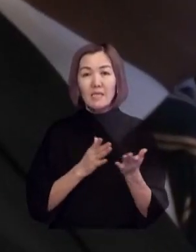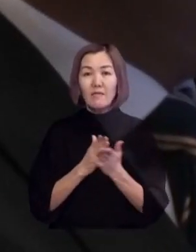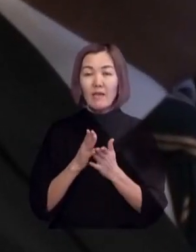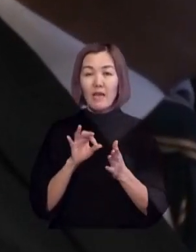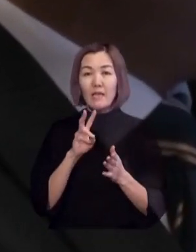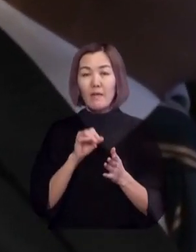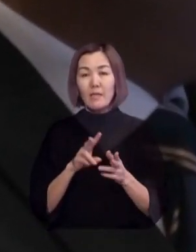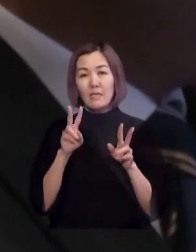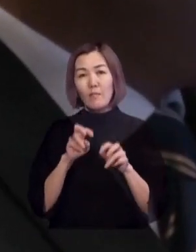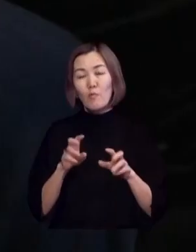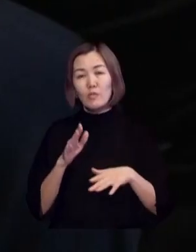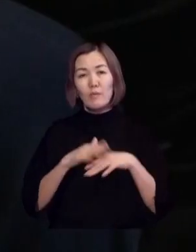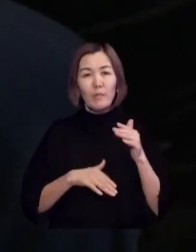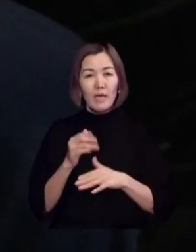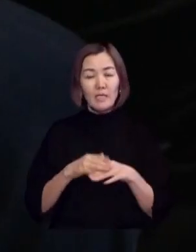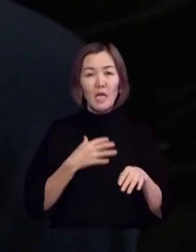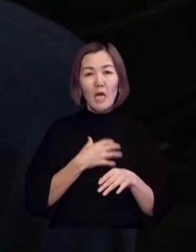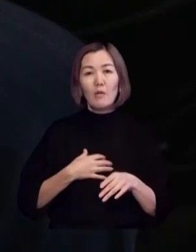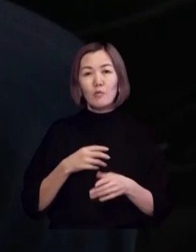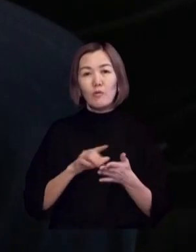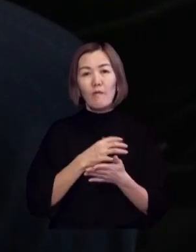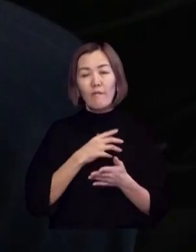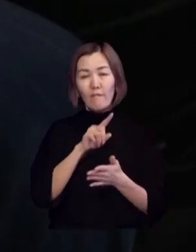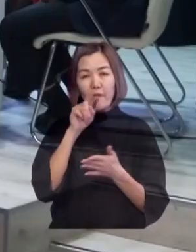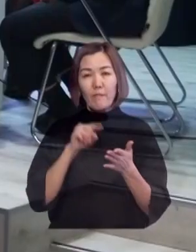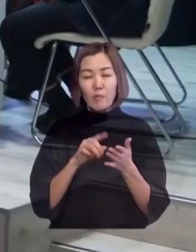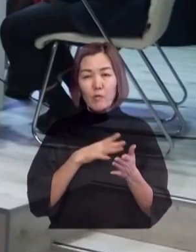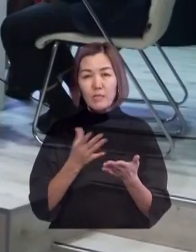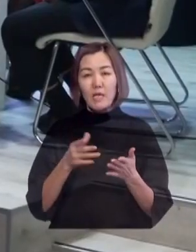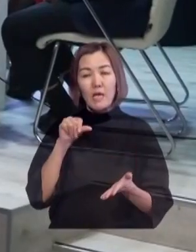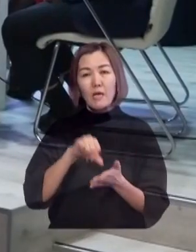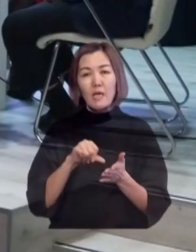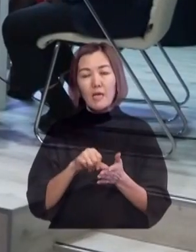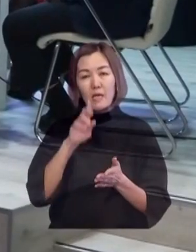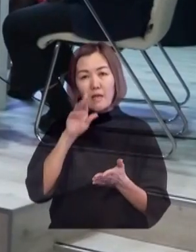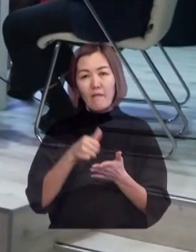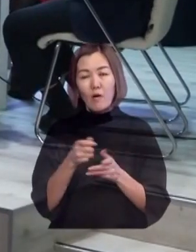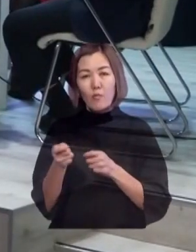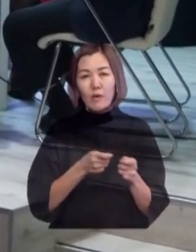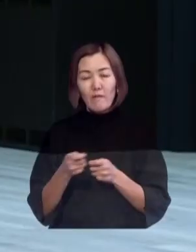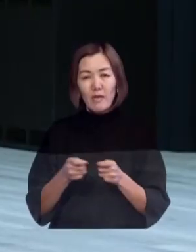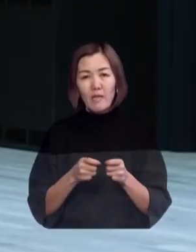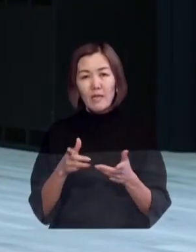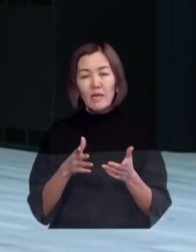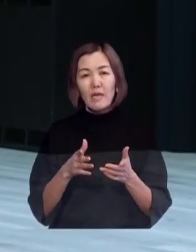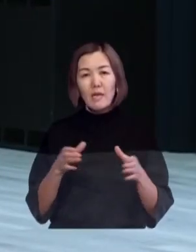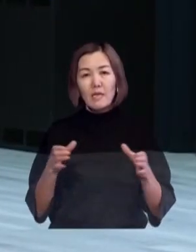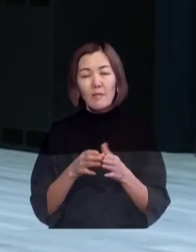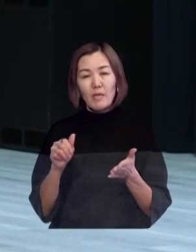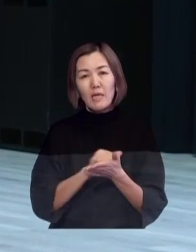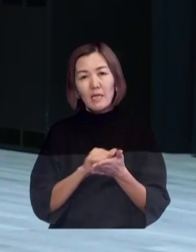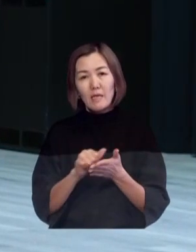Поиск и практика» были обсуждены важные вопросы. В нем также приняли участие глава управления ономастической работы Комитета